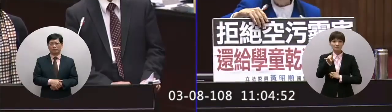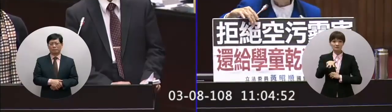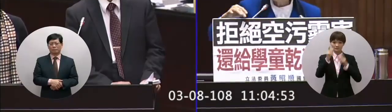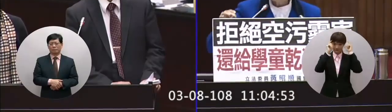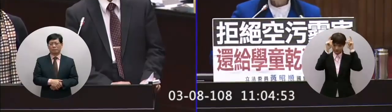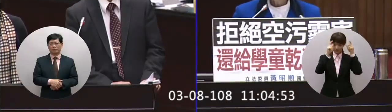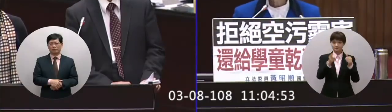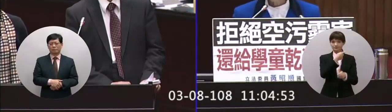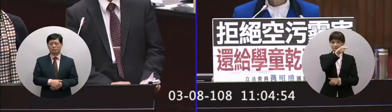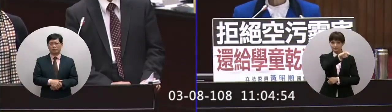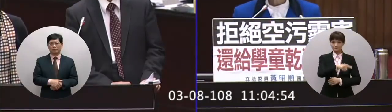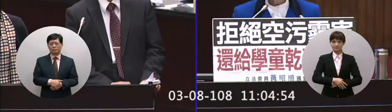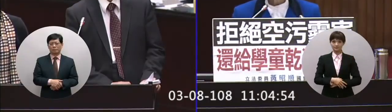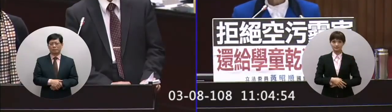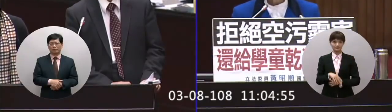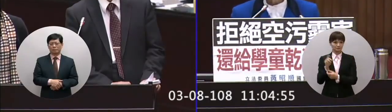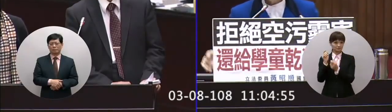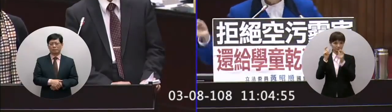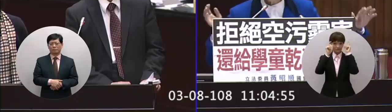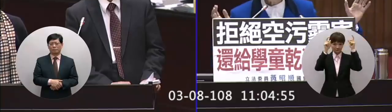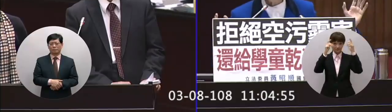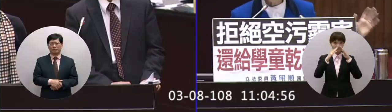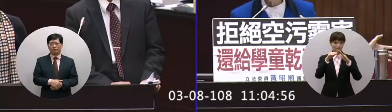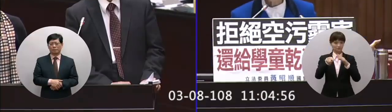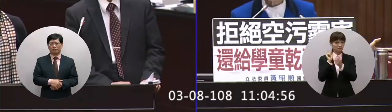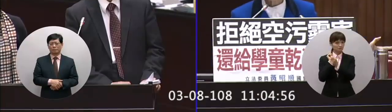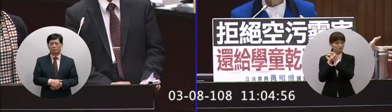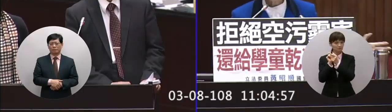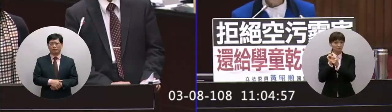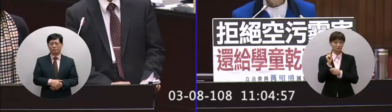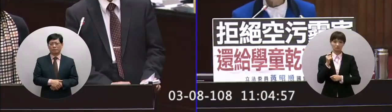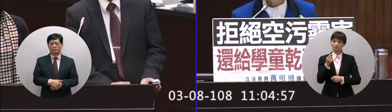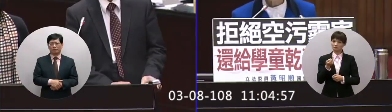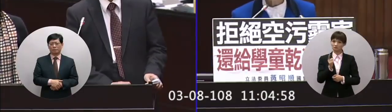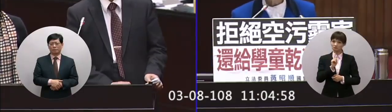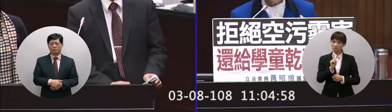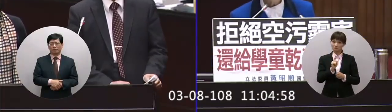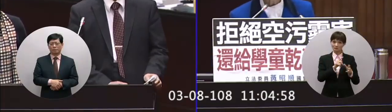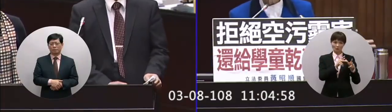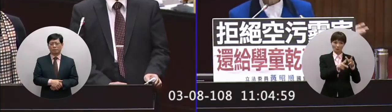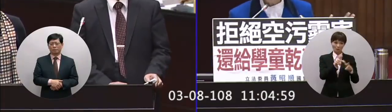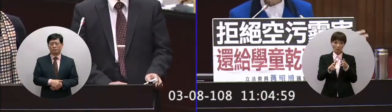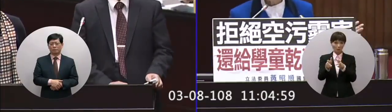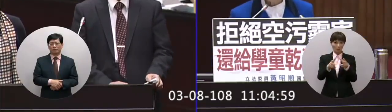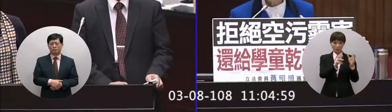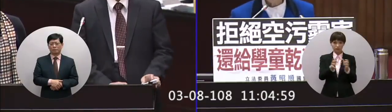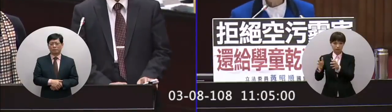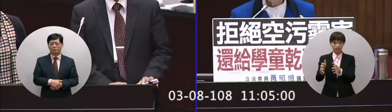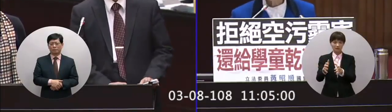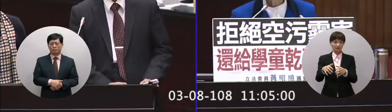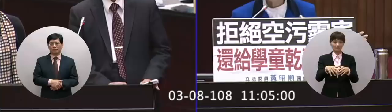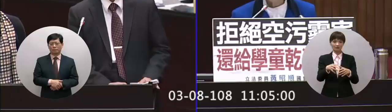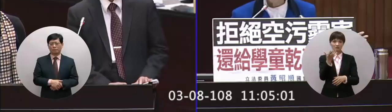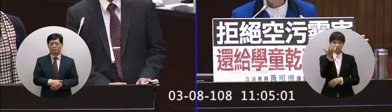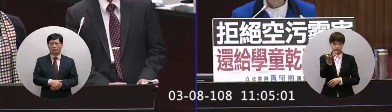实这几年很简单，所有的重工业都在高雄，所以我们是